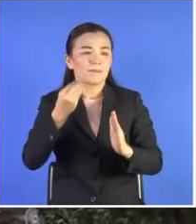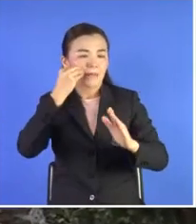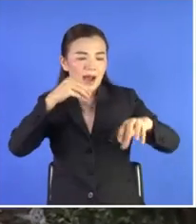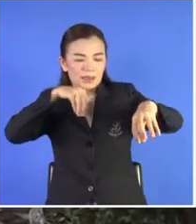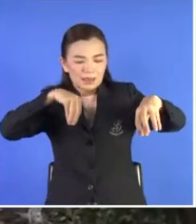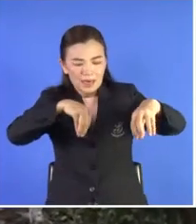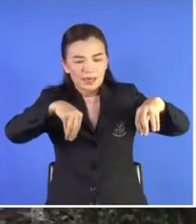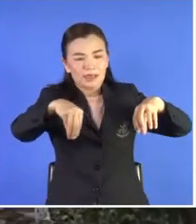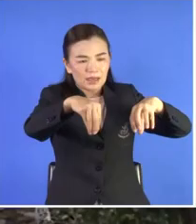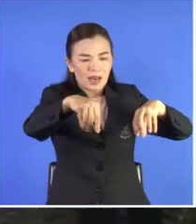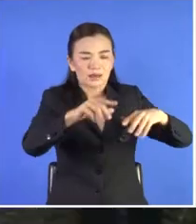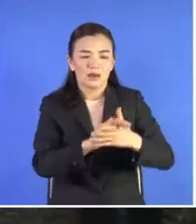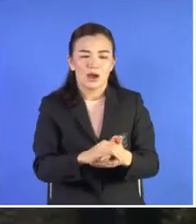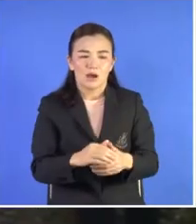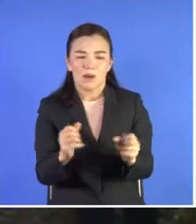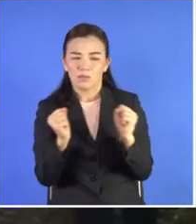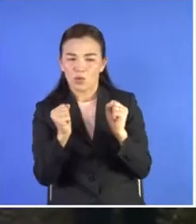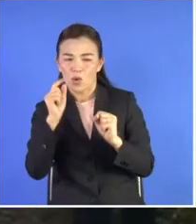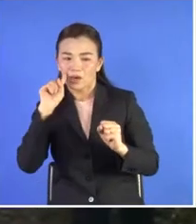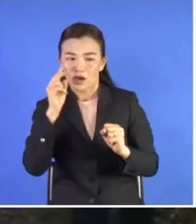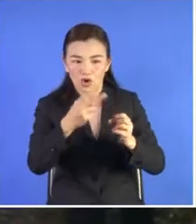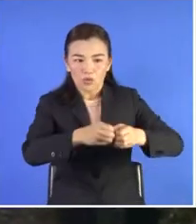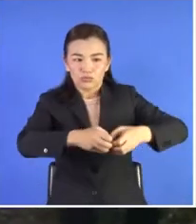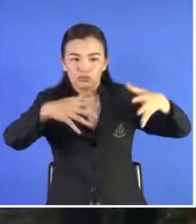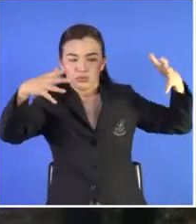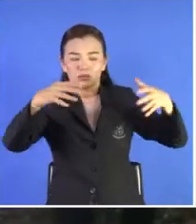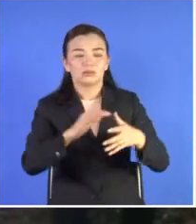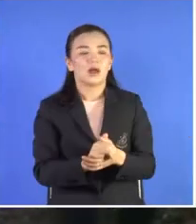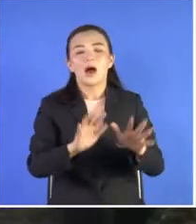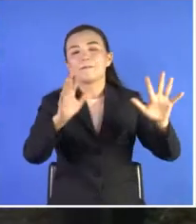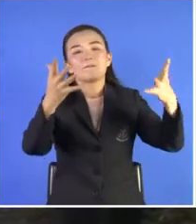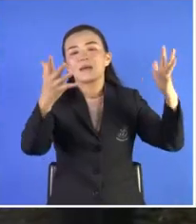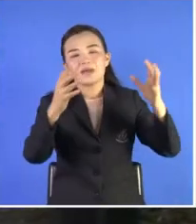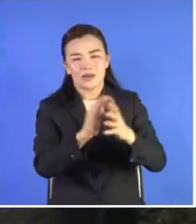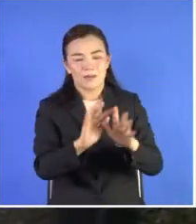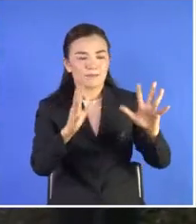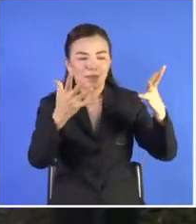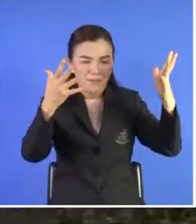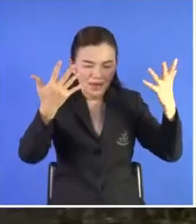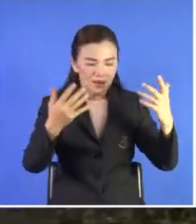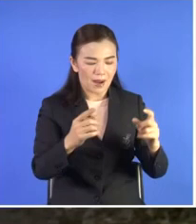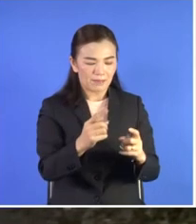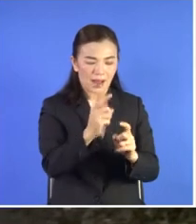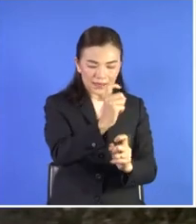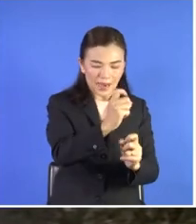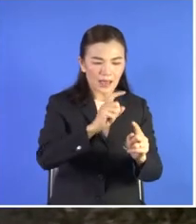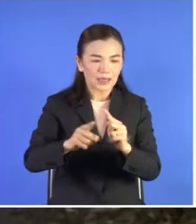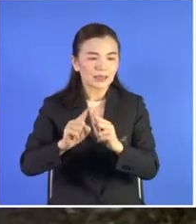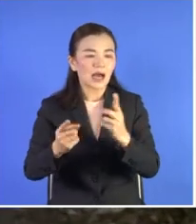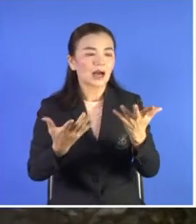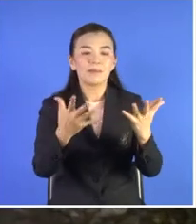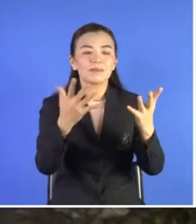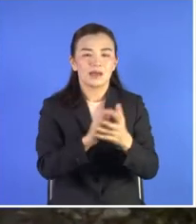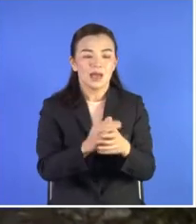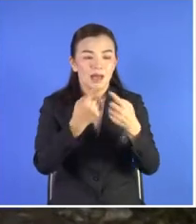ซ้ำหรือไม่ตอนนี้ไปตรวจสอบยืนยันแล้วว่าไม่มีสารพิษใดๆตกค้างอันนี้เป็นการยืนยันแบบหลักวิทยาศาสตร์นะ